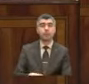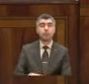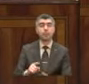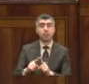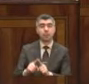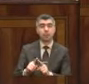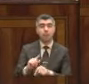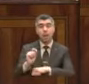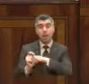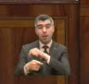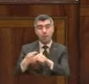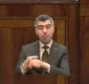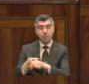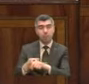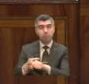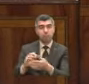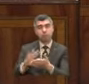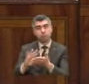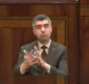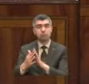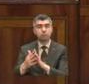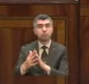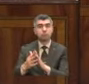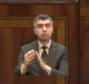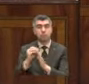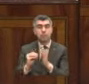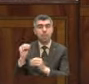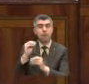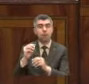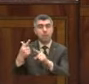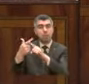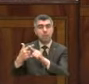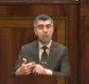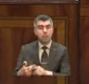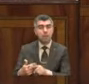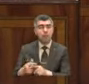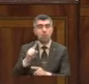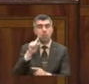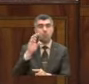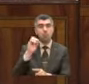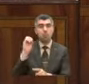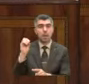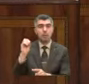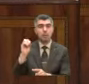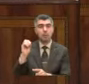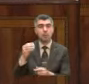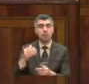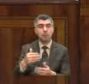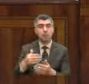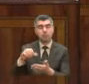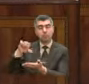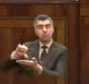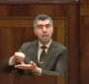للعالم القروي اللي غادي يحتاج إمكانية هائلة وضخمة واللي الآن مبرمج فيه واحد 100 يعني مركز